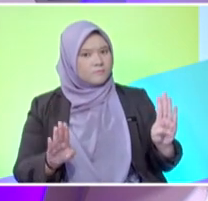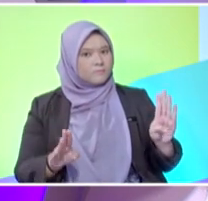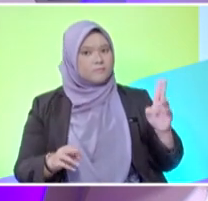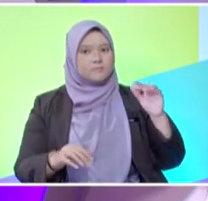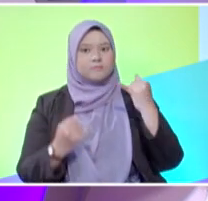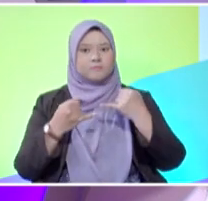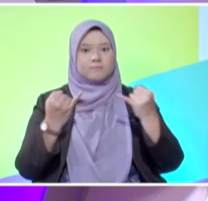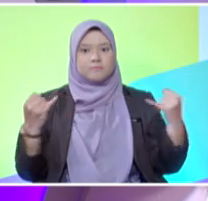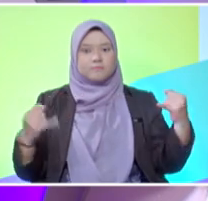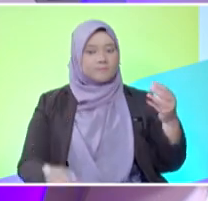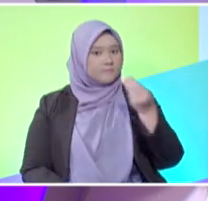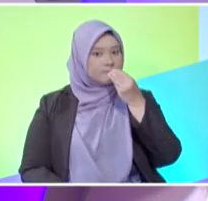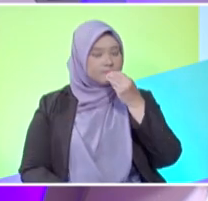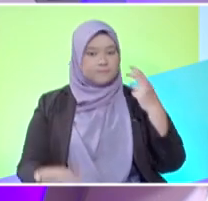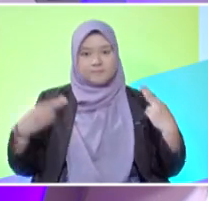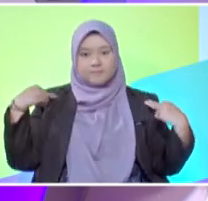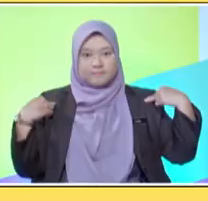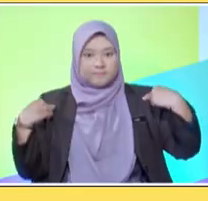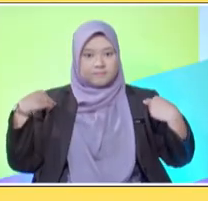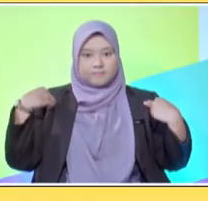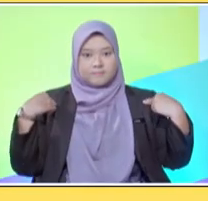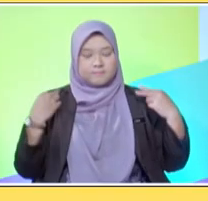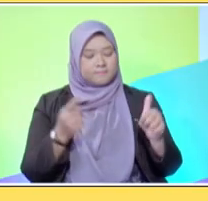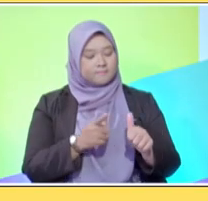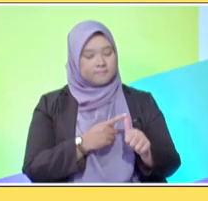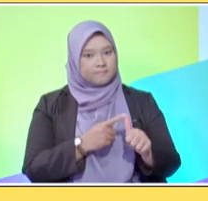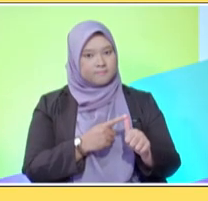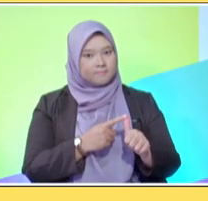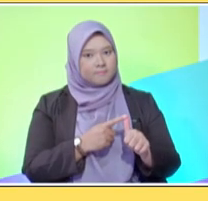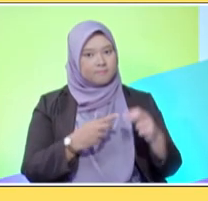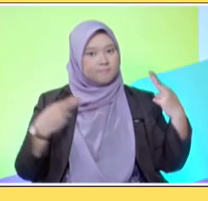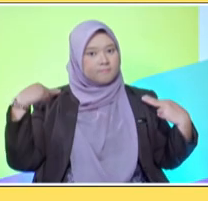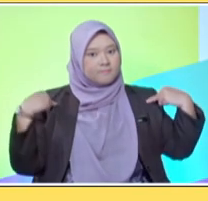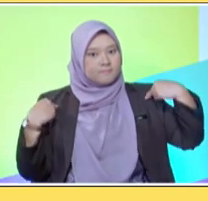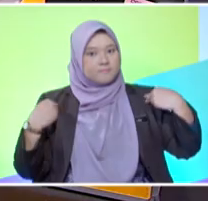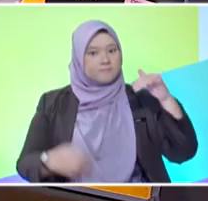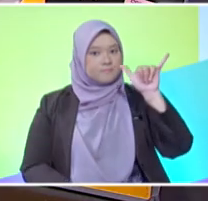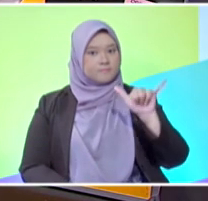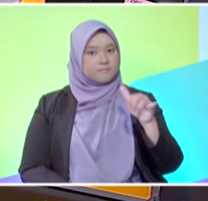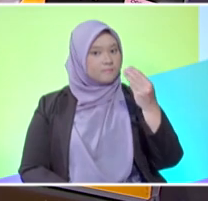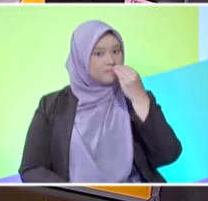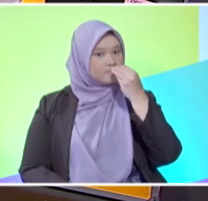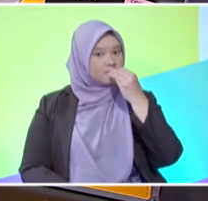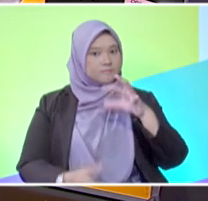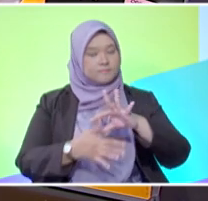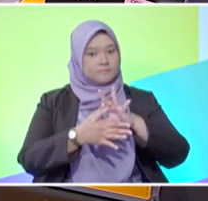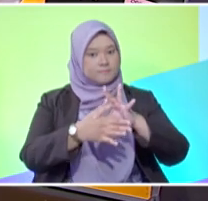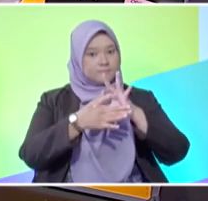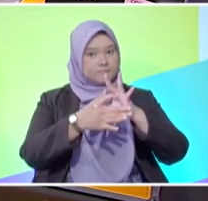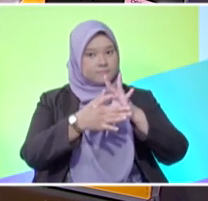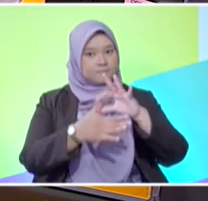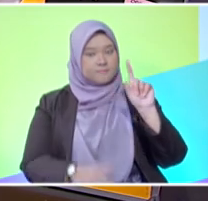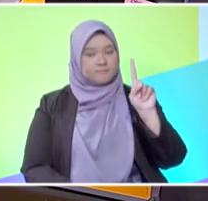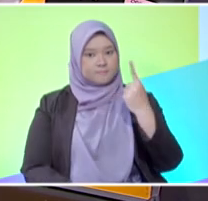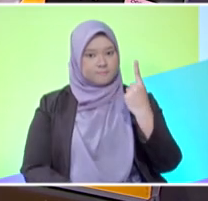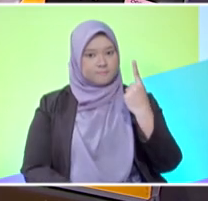kita belajar hayuan yang makan daging sahaja Oke seterusnya kita lihat